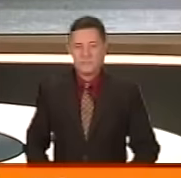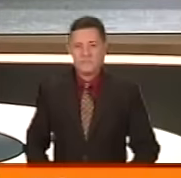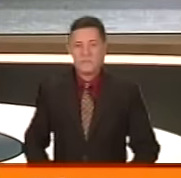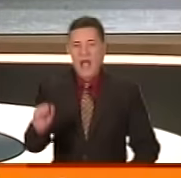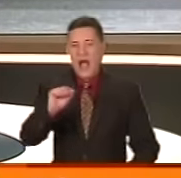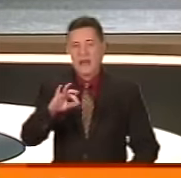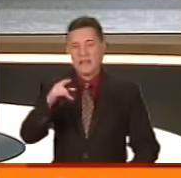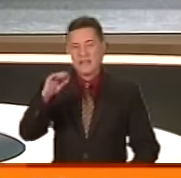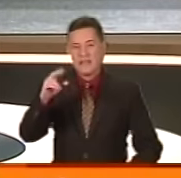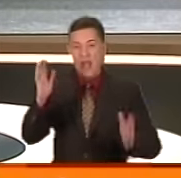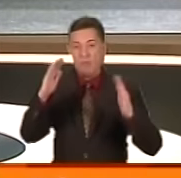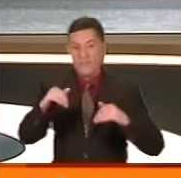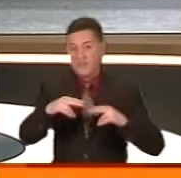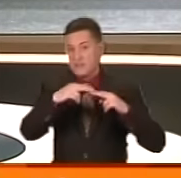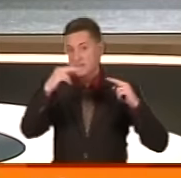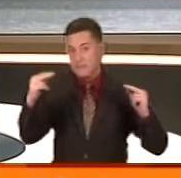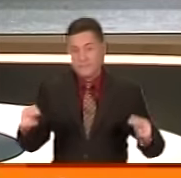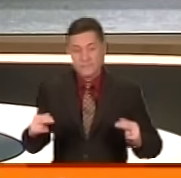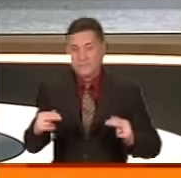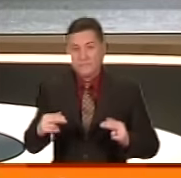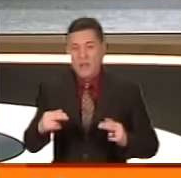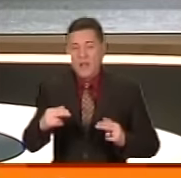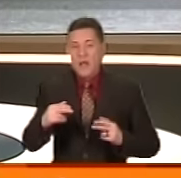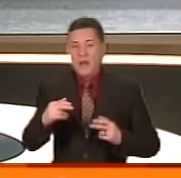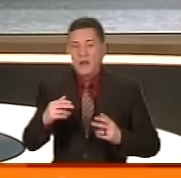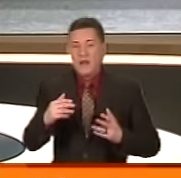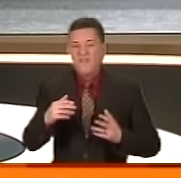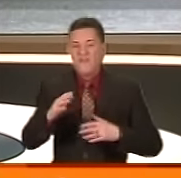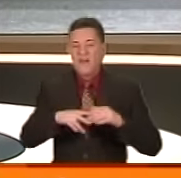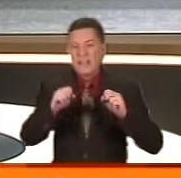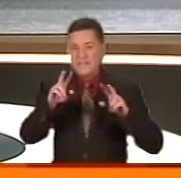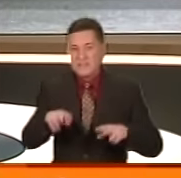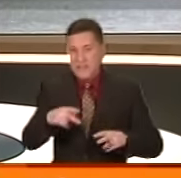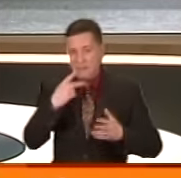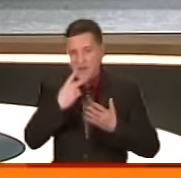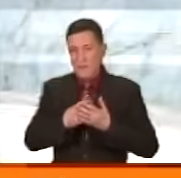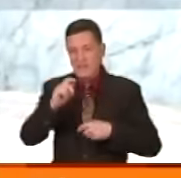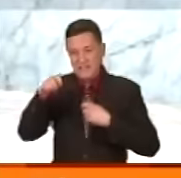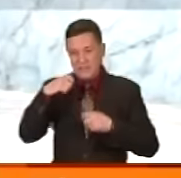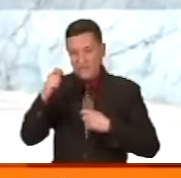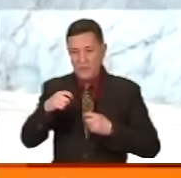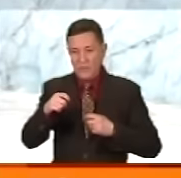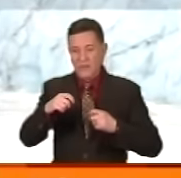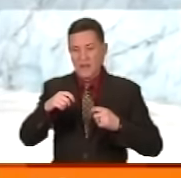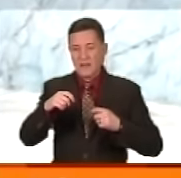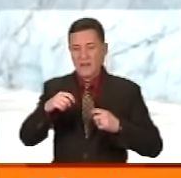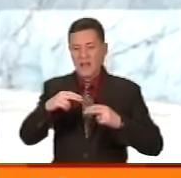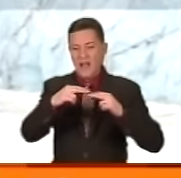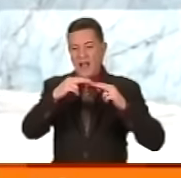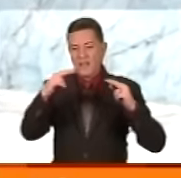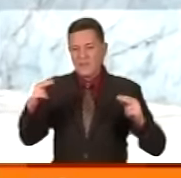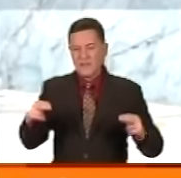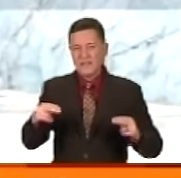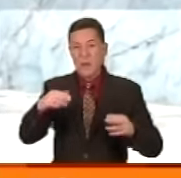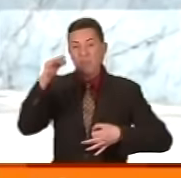В Аргентині обвалився гігантський льодовик. Захопливе природні явище фахівці передбачили і зафільмували. Крижана арка, створена